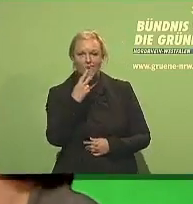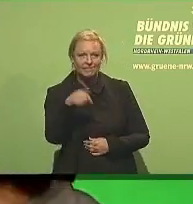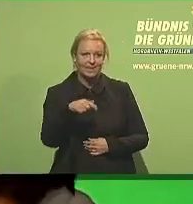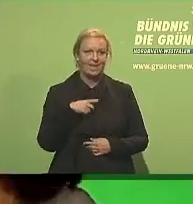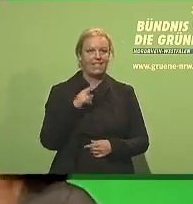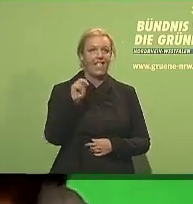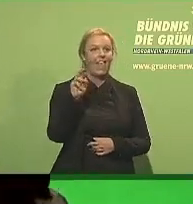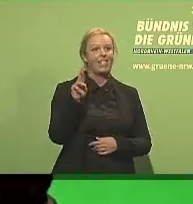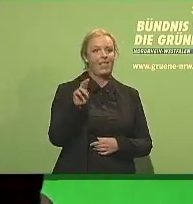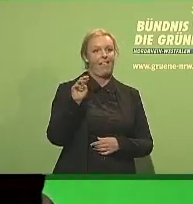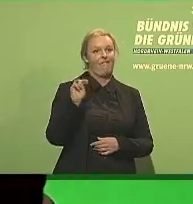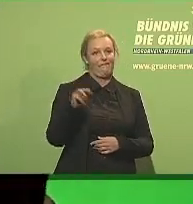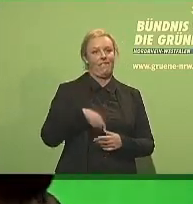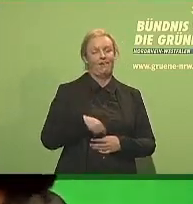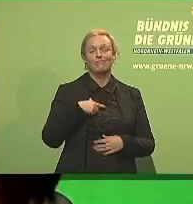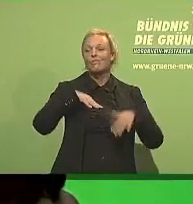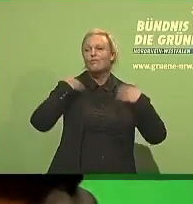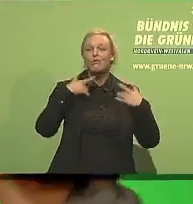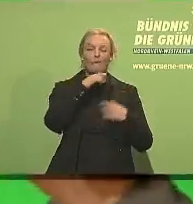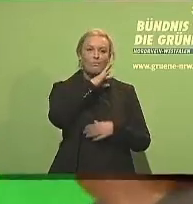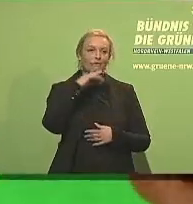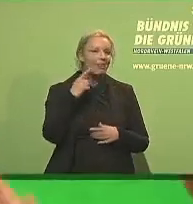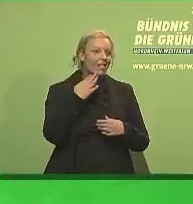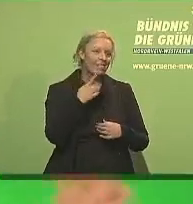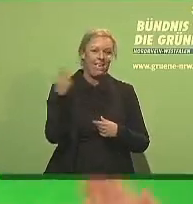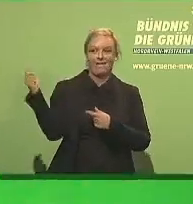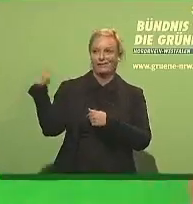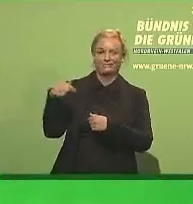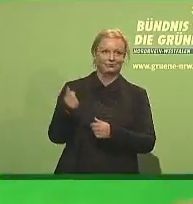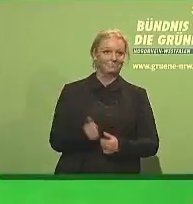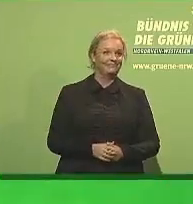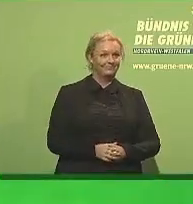freuen wir uns. Und vielen Dank nochmal, dass du gekommen bist.